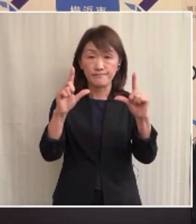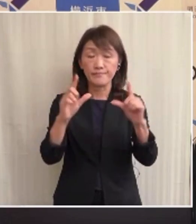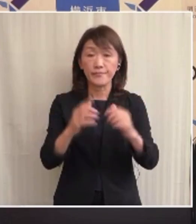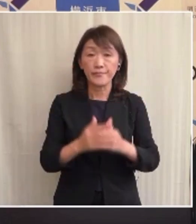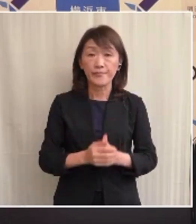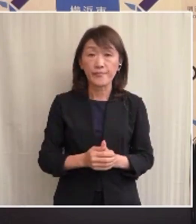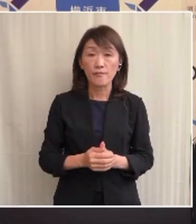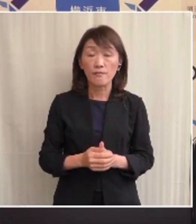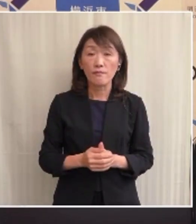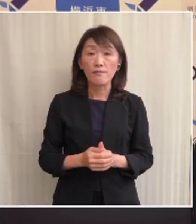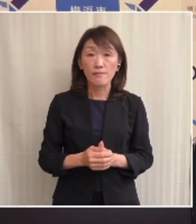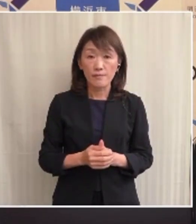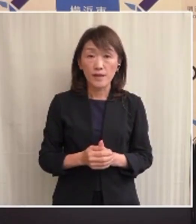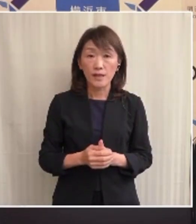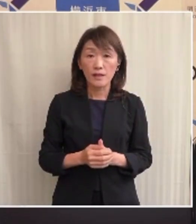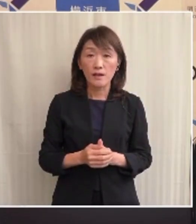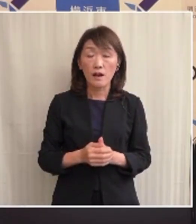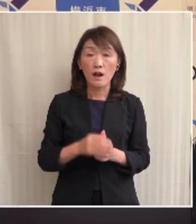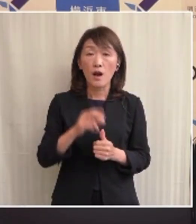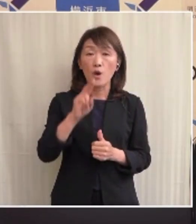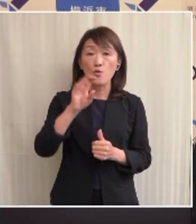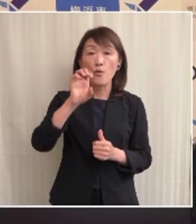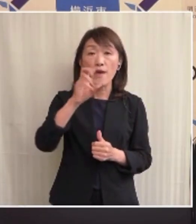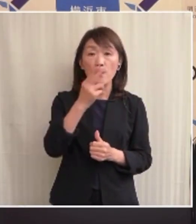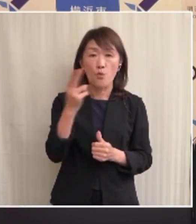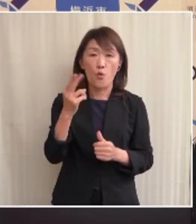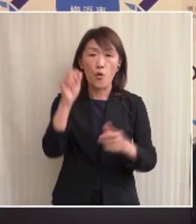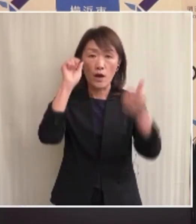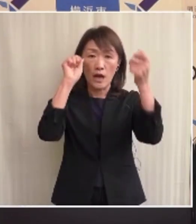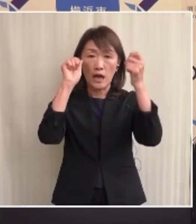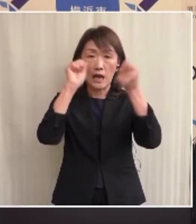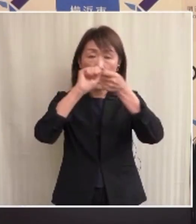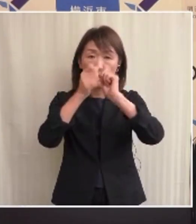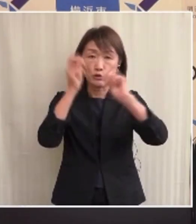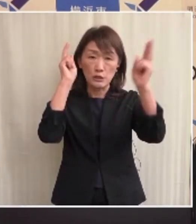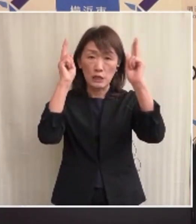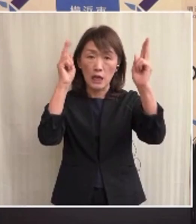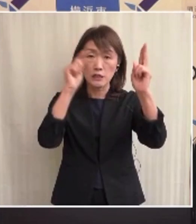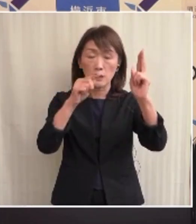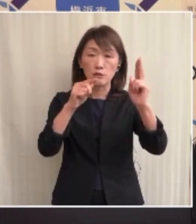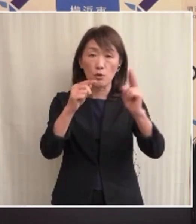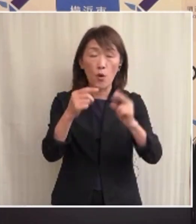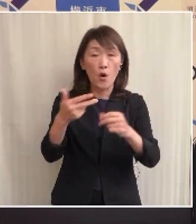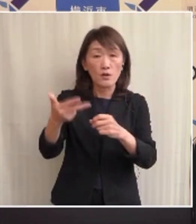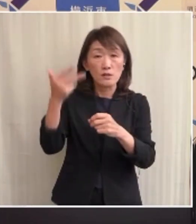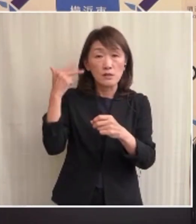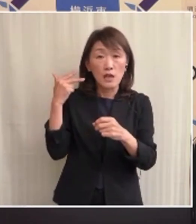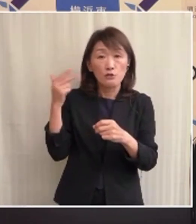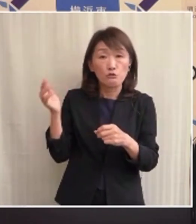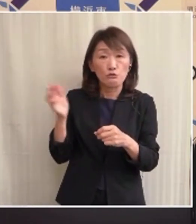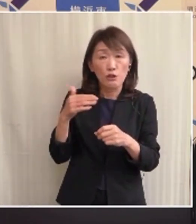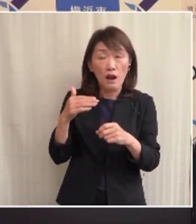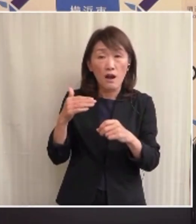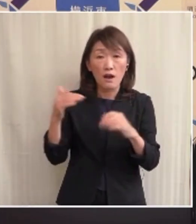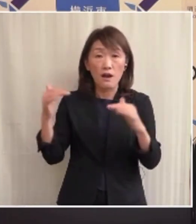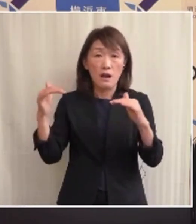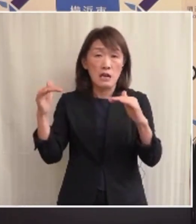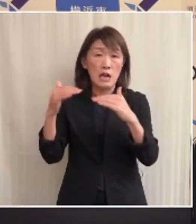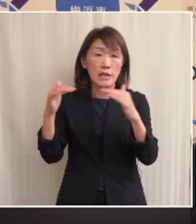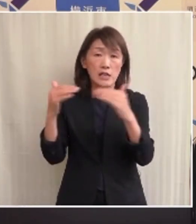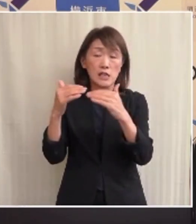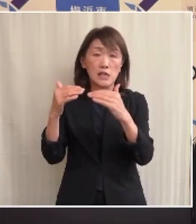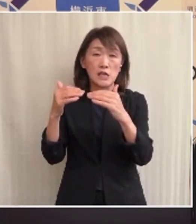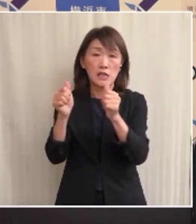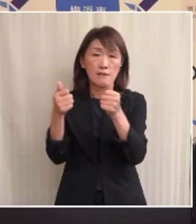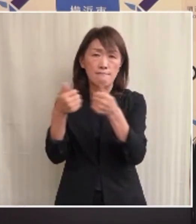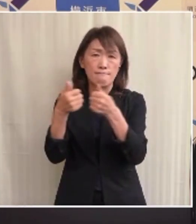。ウェド株式会社さんと協議を先週から会議、先